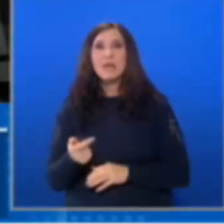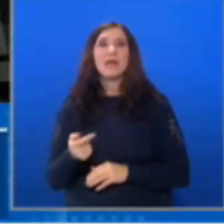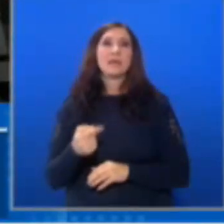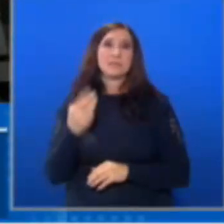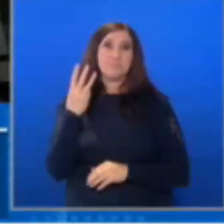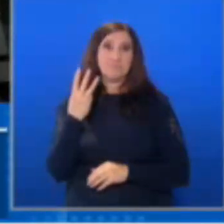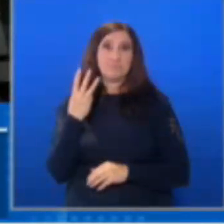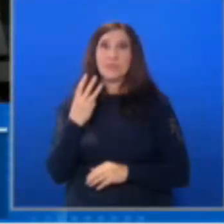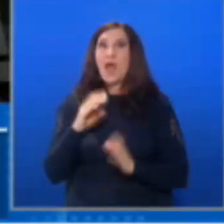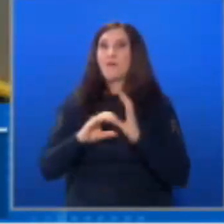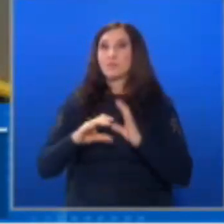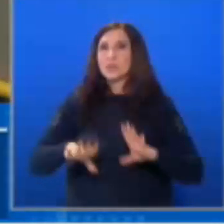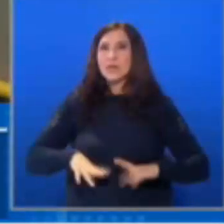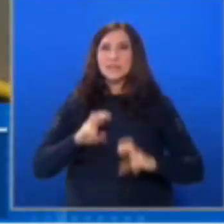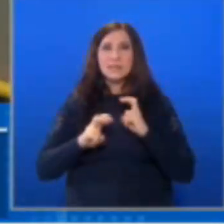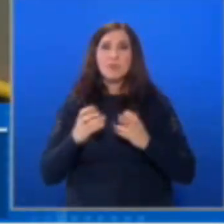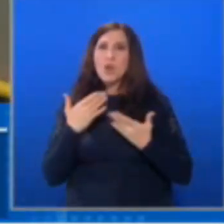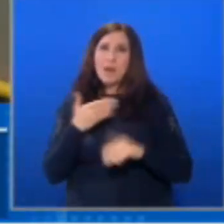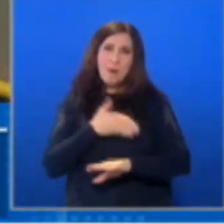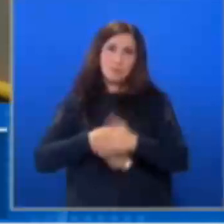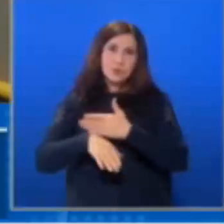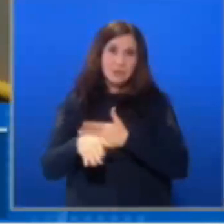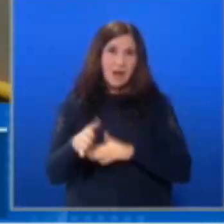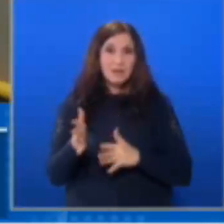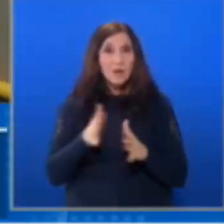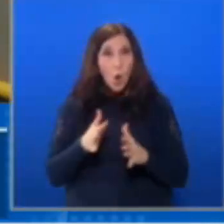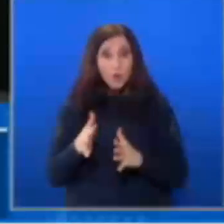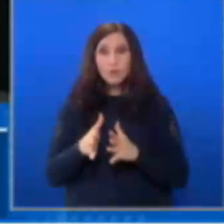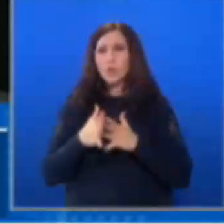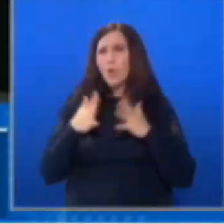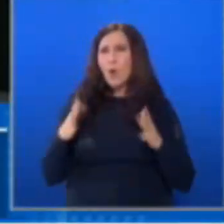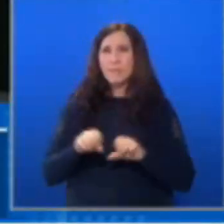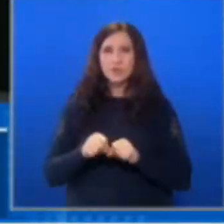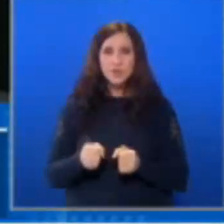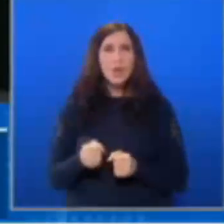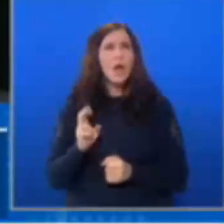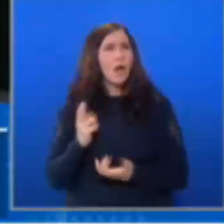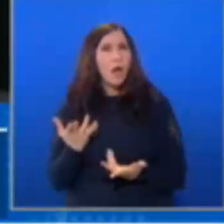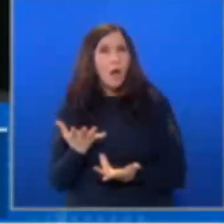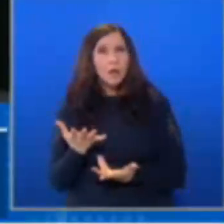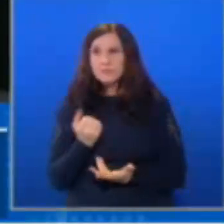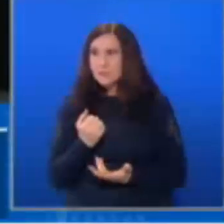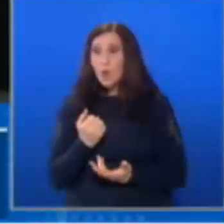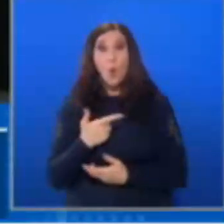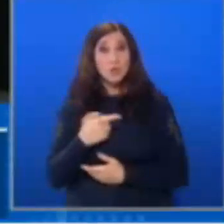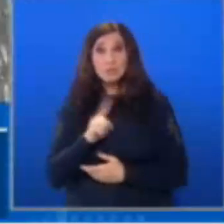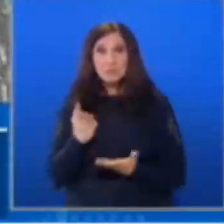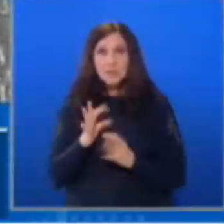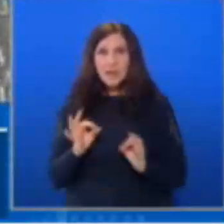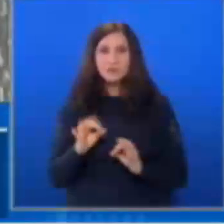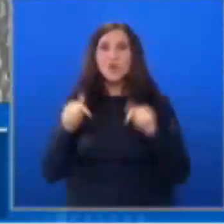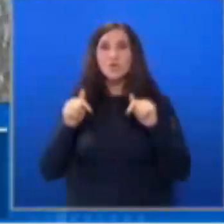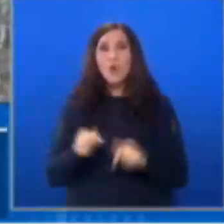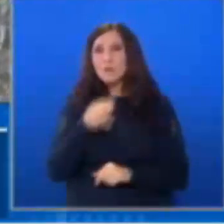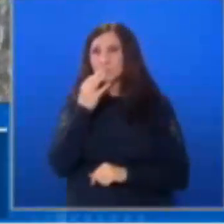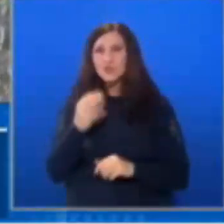транспорт. Пострадали хора няма, но щетите отново са значителни. Как се е здобил с оръжието, не стана ясно. За актуалния случай пък